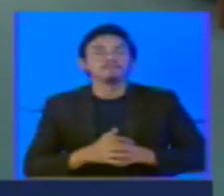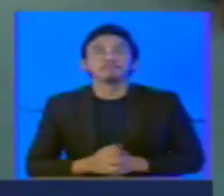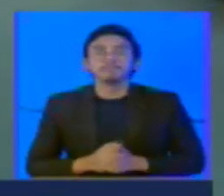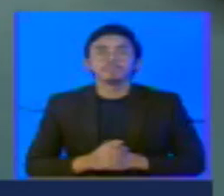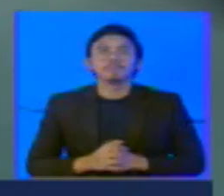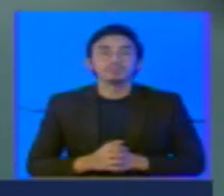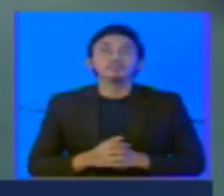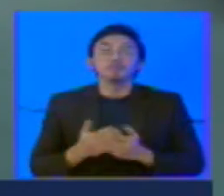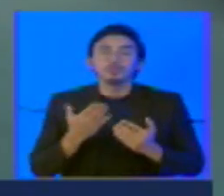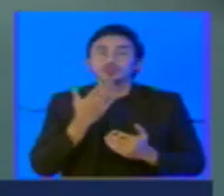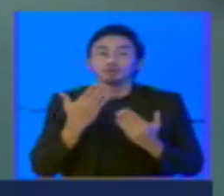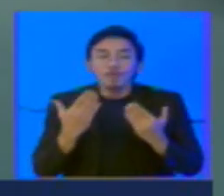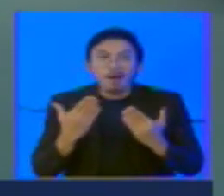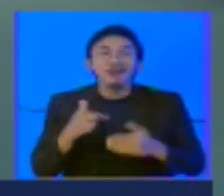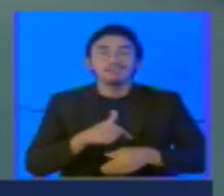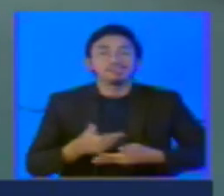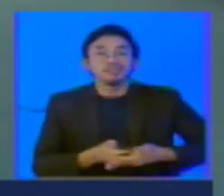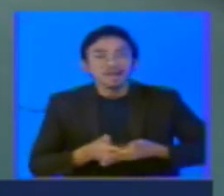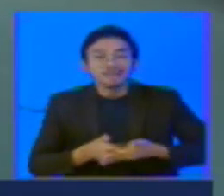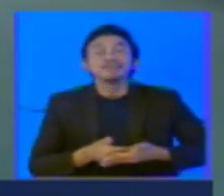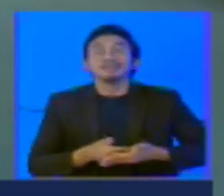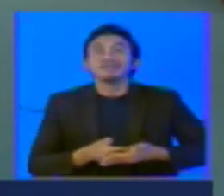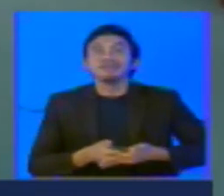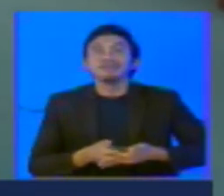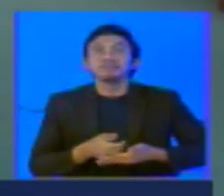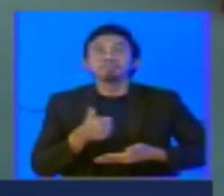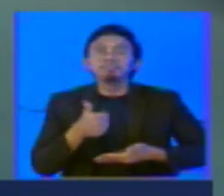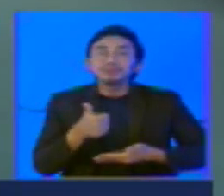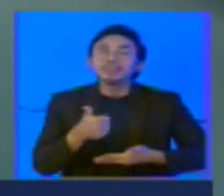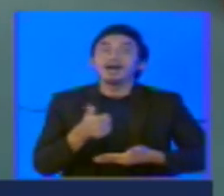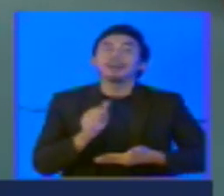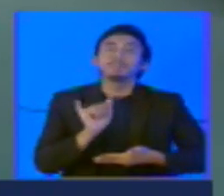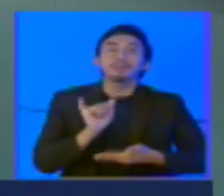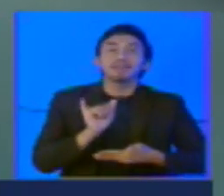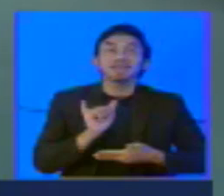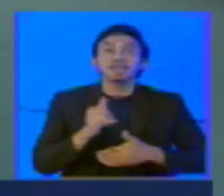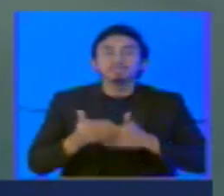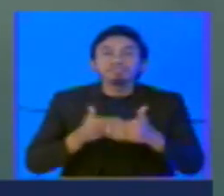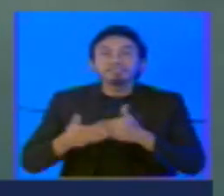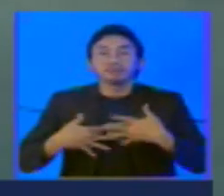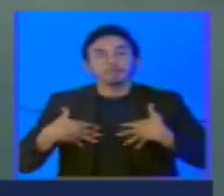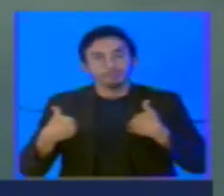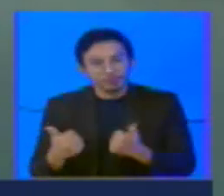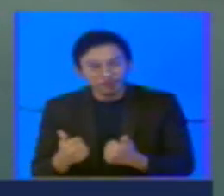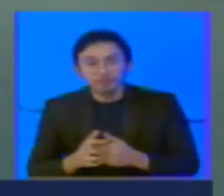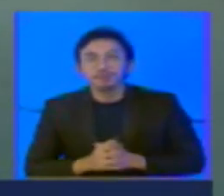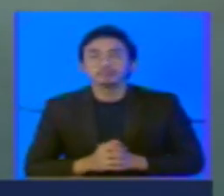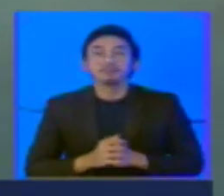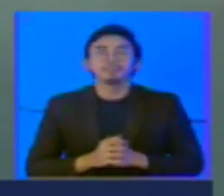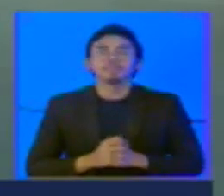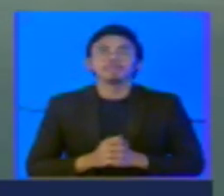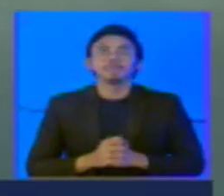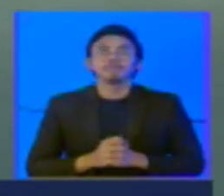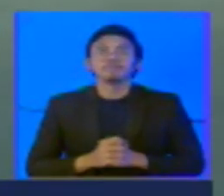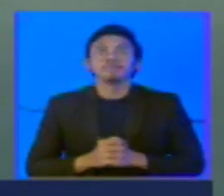tahan pasien tersebut bisa kemudian berdampak untuk kesembuhannya secara total. Juga kami pantau dan